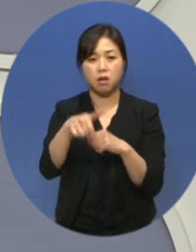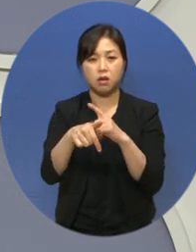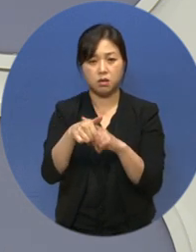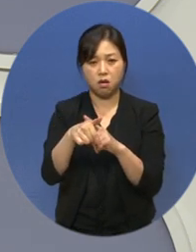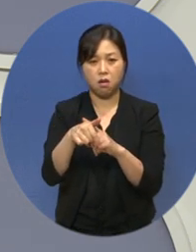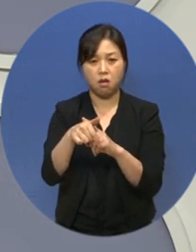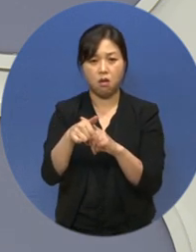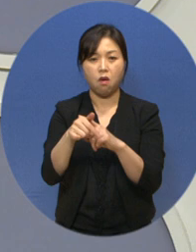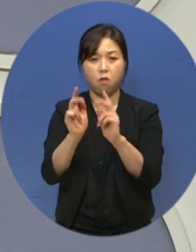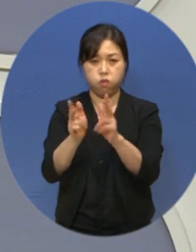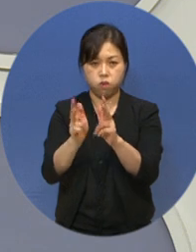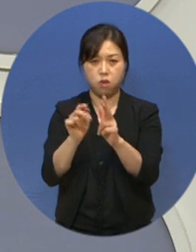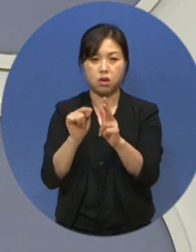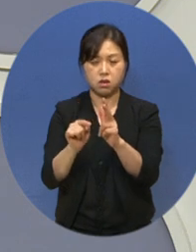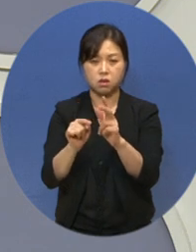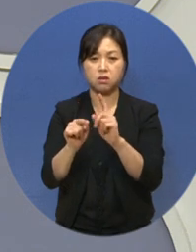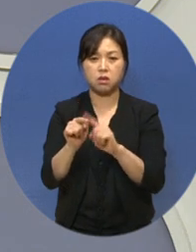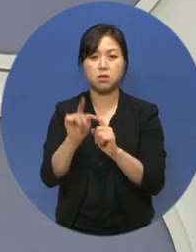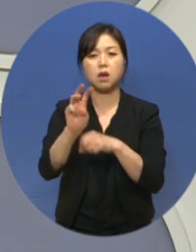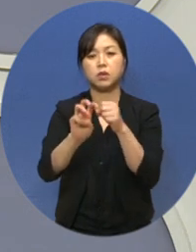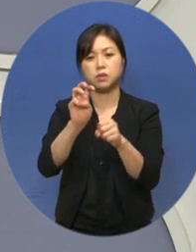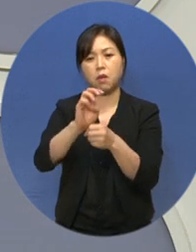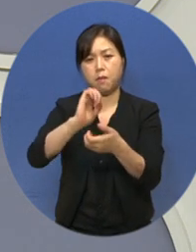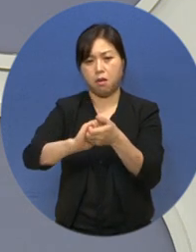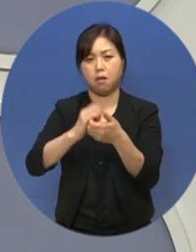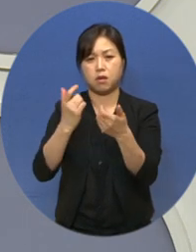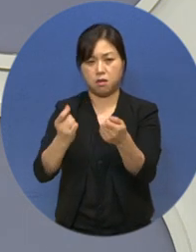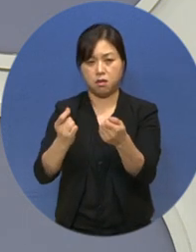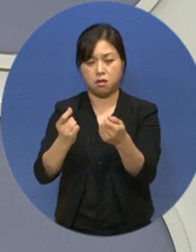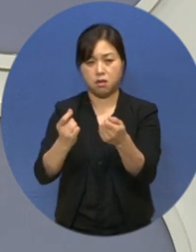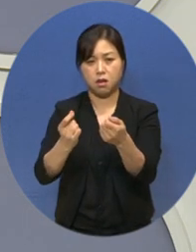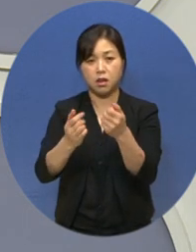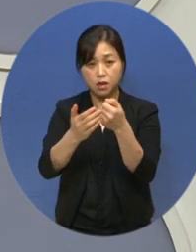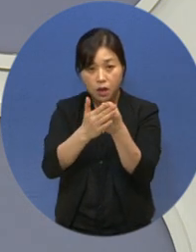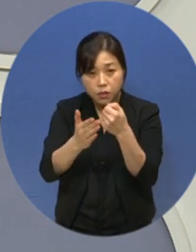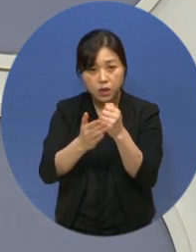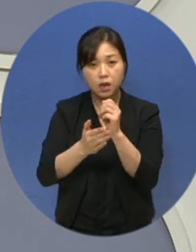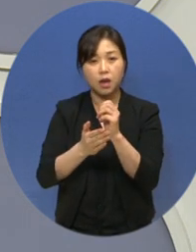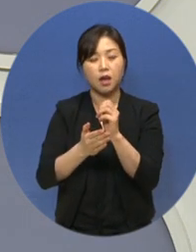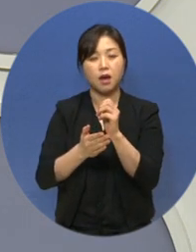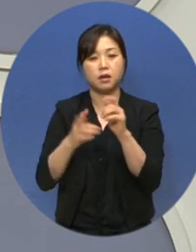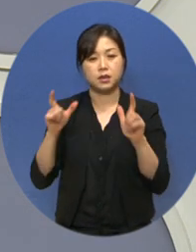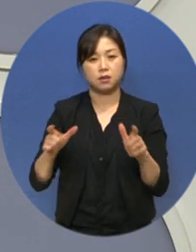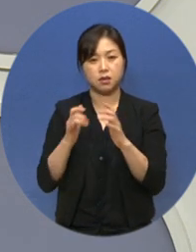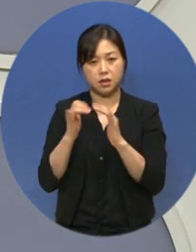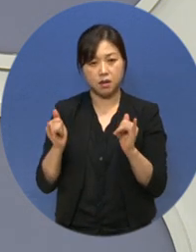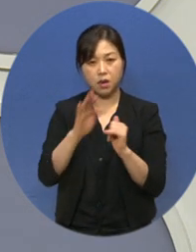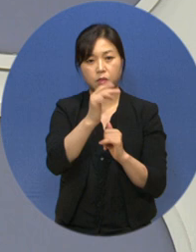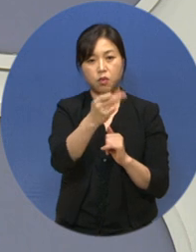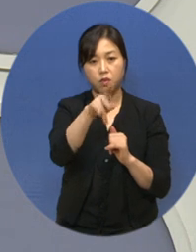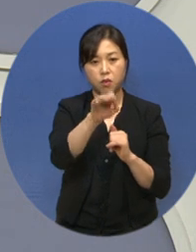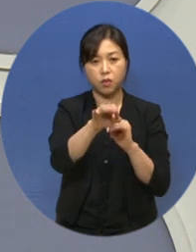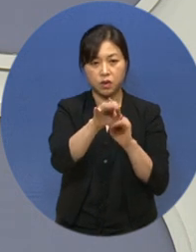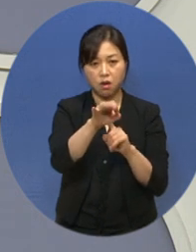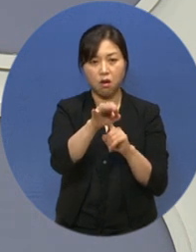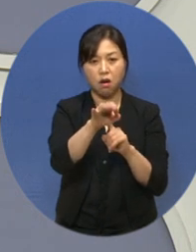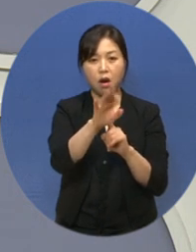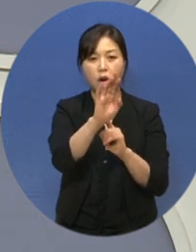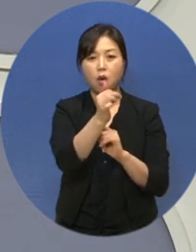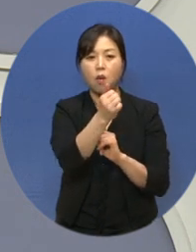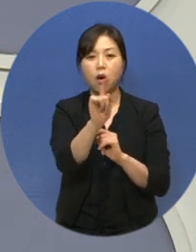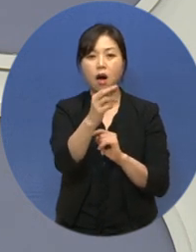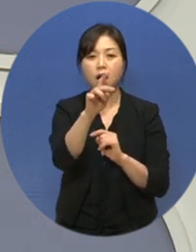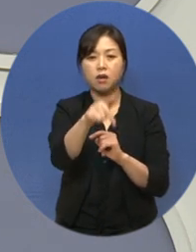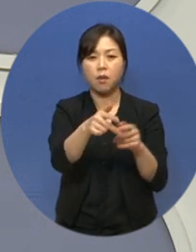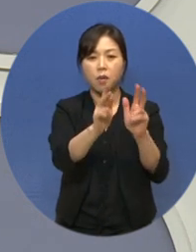삼십 년 기준 하거든요 그래서 이 도민과 함께 불 화력발전소 1호기 오기를 4 조기 폐쇄 달라 이런